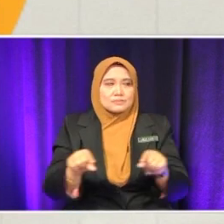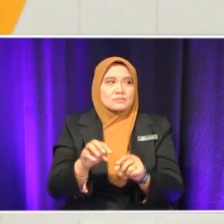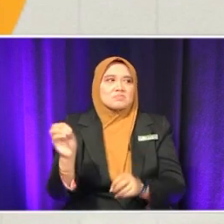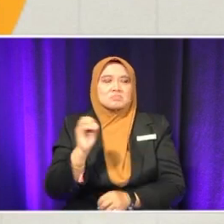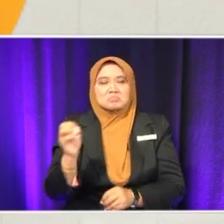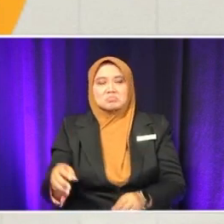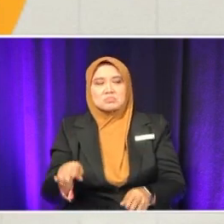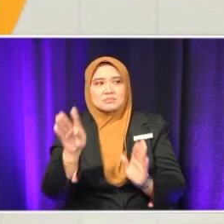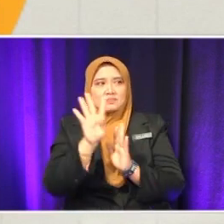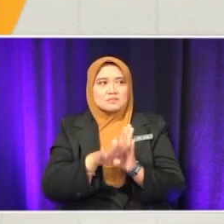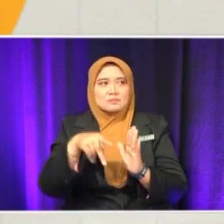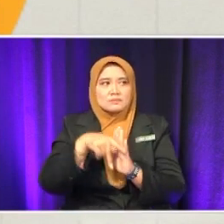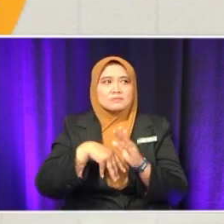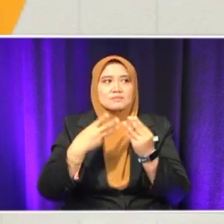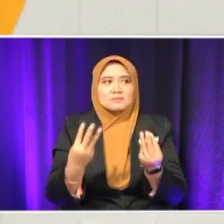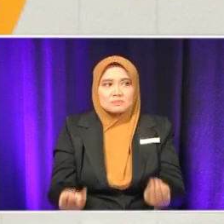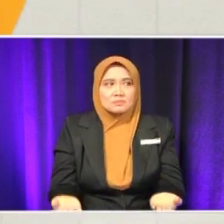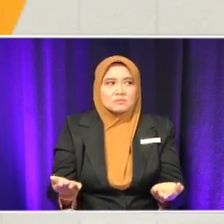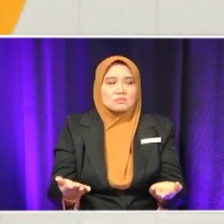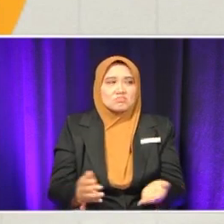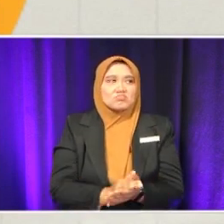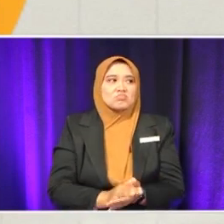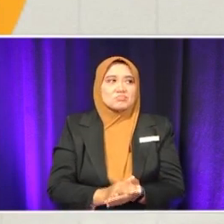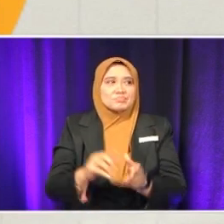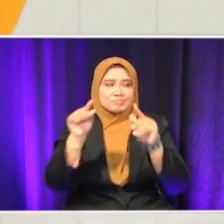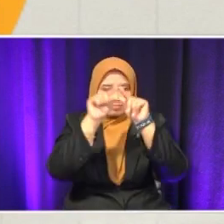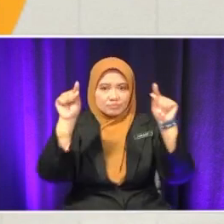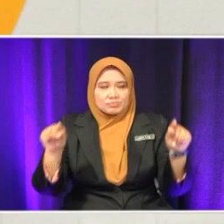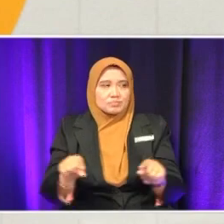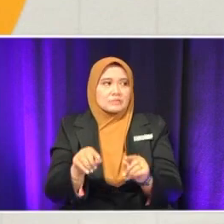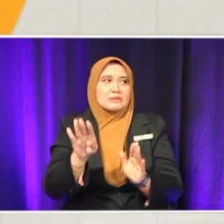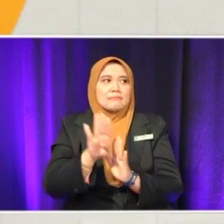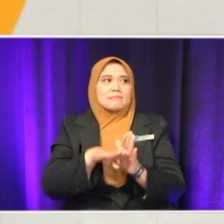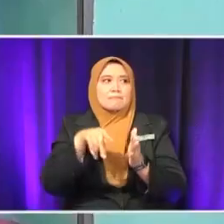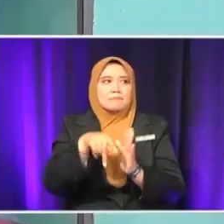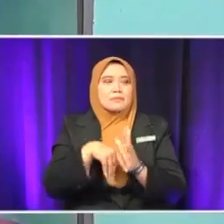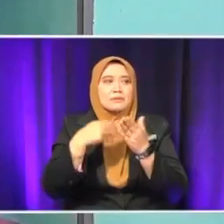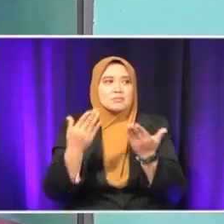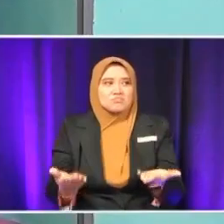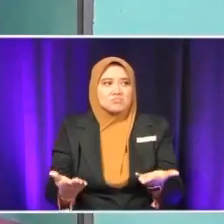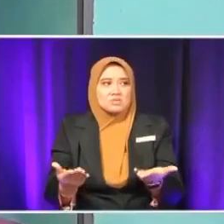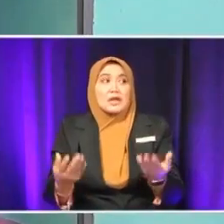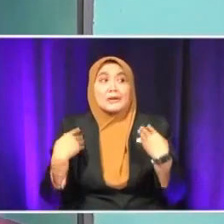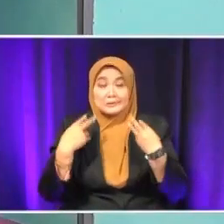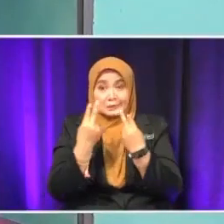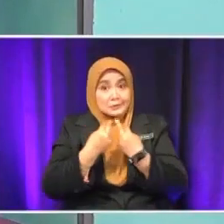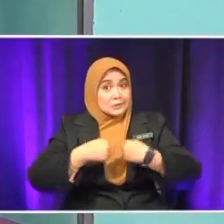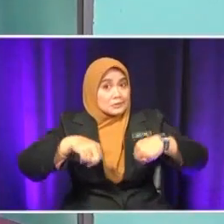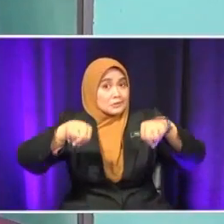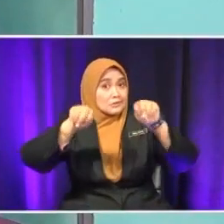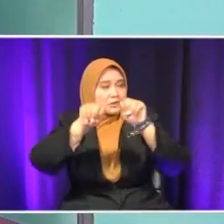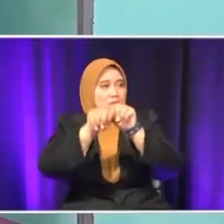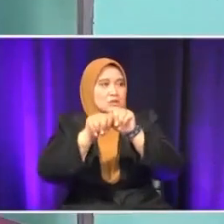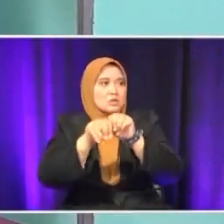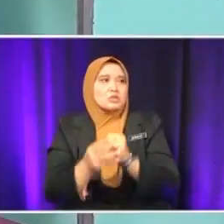graf tak berpemberat tiada nilai atau pemberat dinyatakan. Okey, cikgu dah bagi tahu perbezaan. Ya.